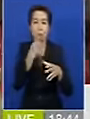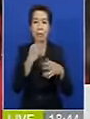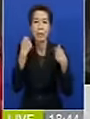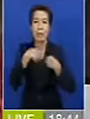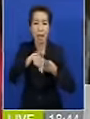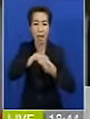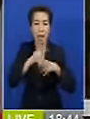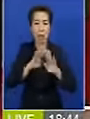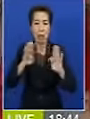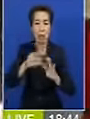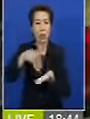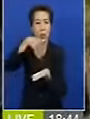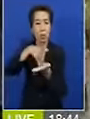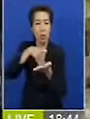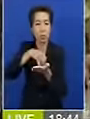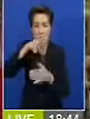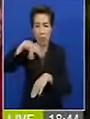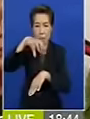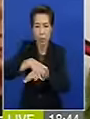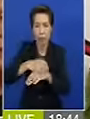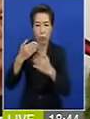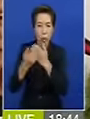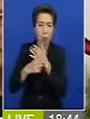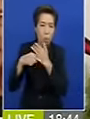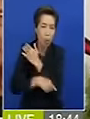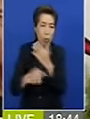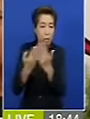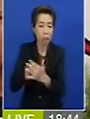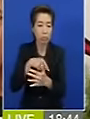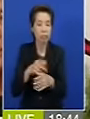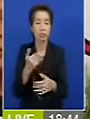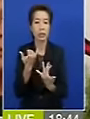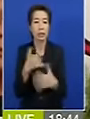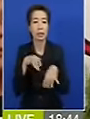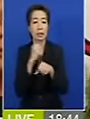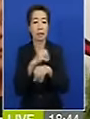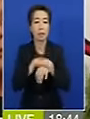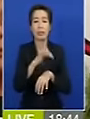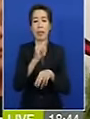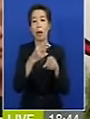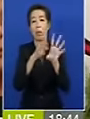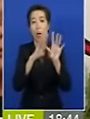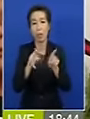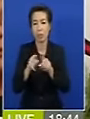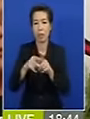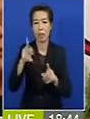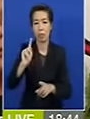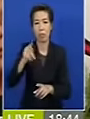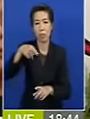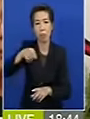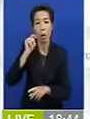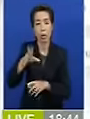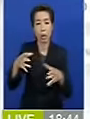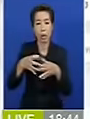นี้ยืนยันว่ายังไม่มีมาตรการอื่นดำเนินการกับกลุ่มคนเหล่านี้ค่ะเช่นเดียวกับกรณีนายวัฒนาเมืองสุขแกนนำพรรคเพื่อไทยที่